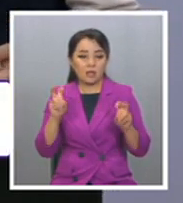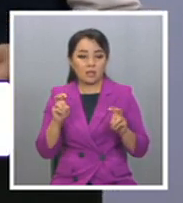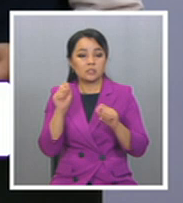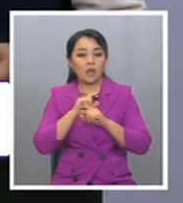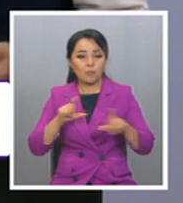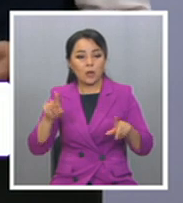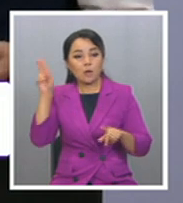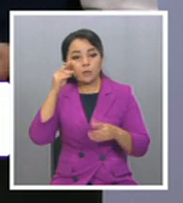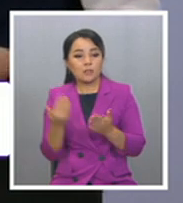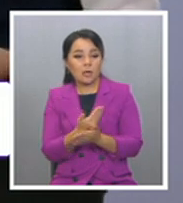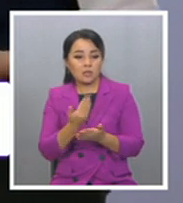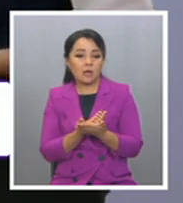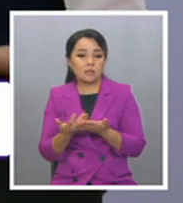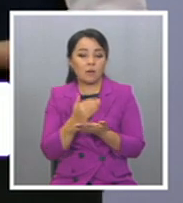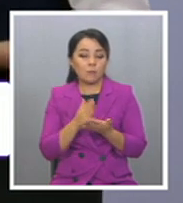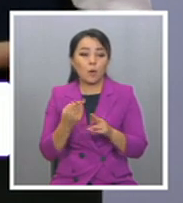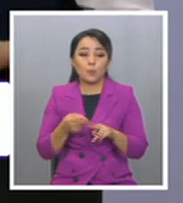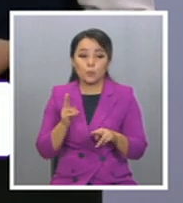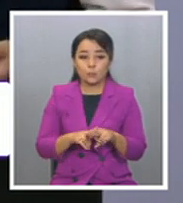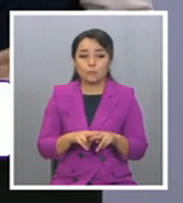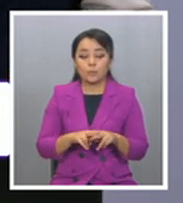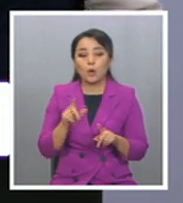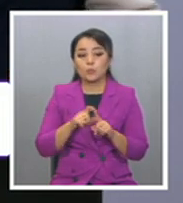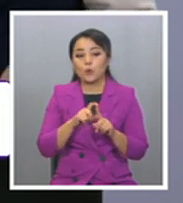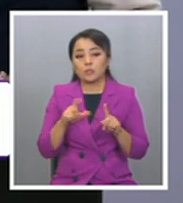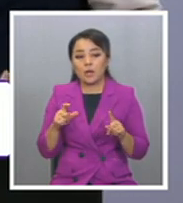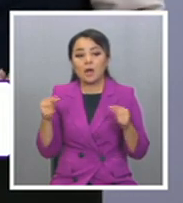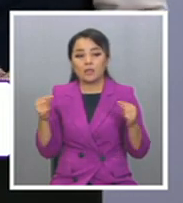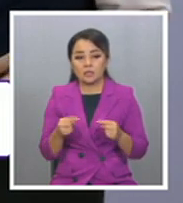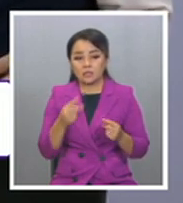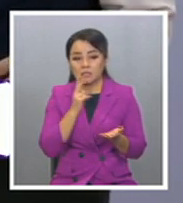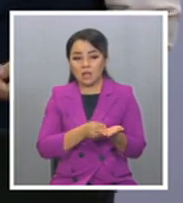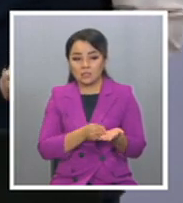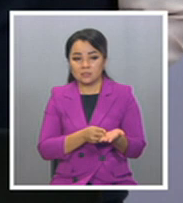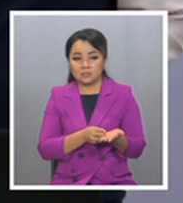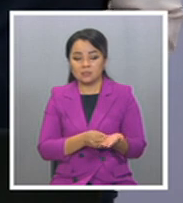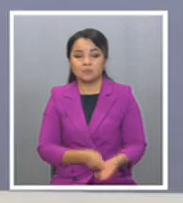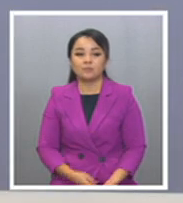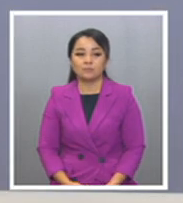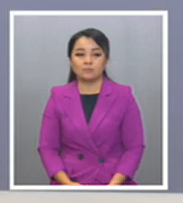алған мәліметтеріңіз бұл сөзімізге анық дәлел.